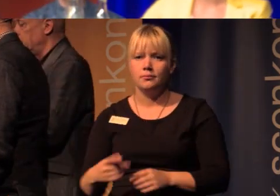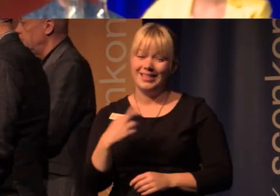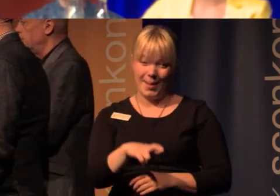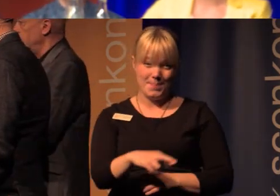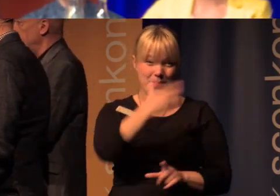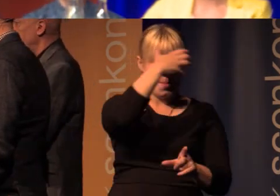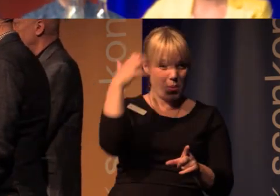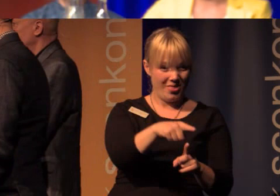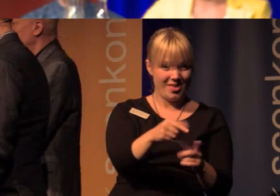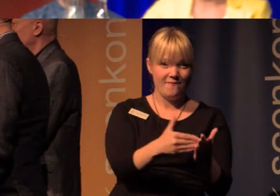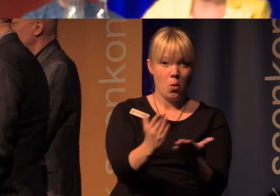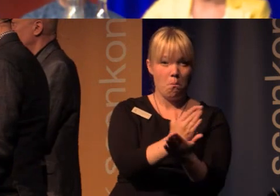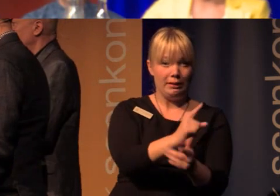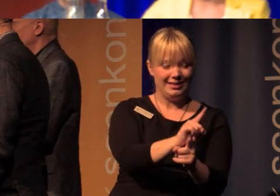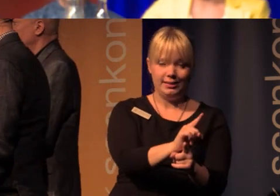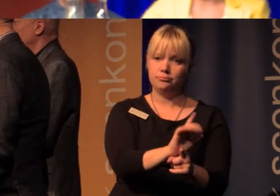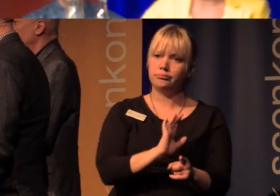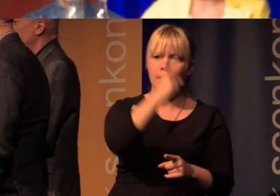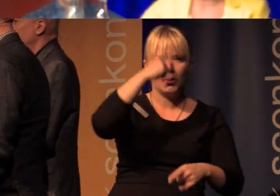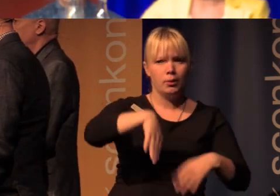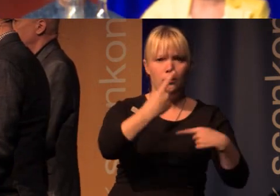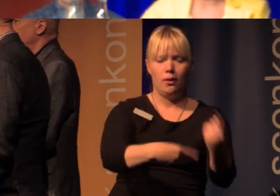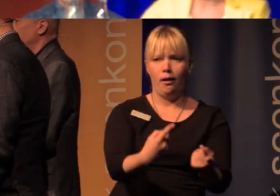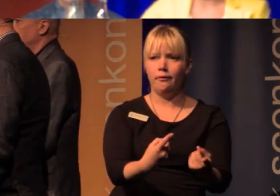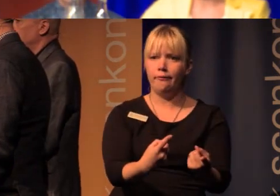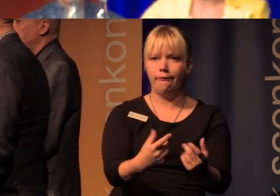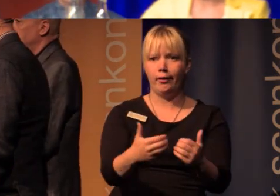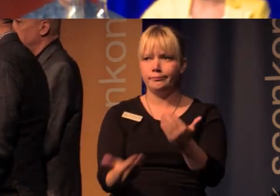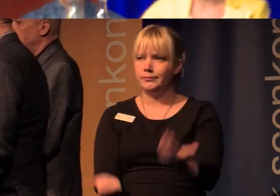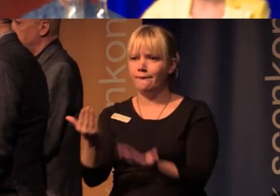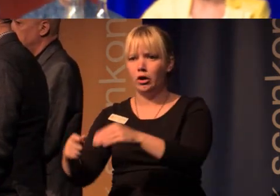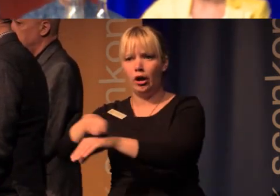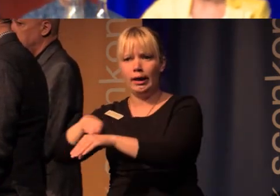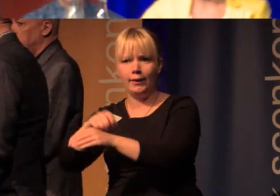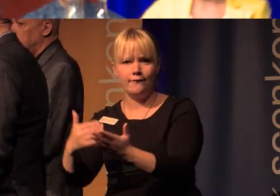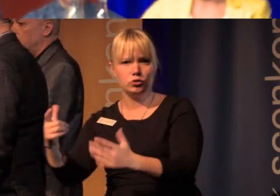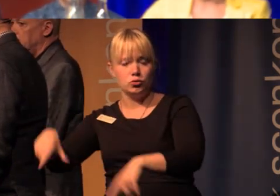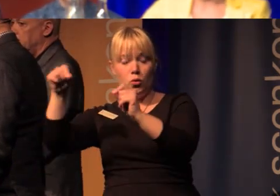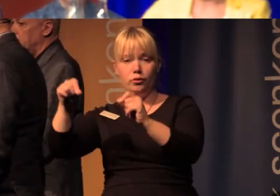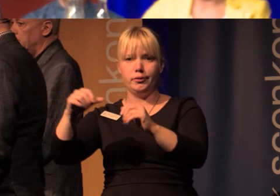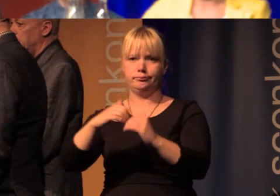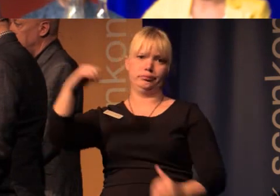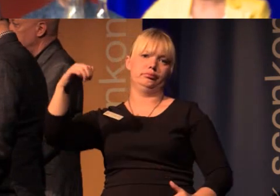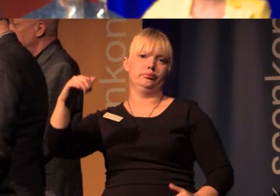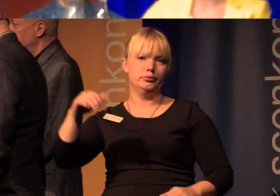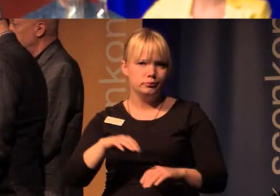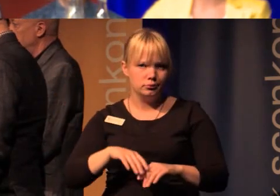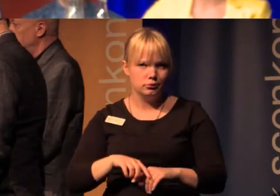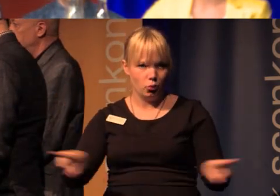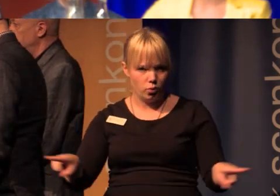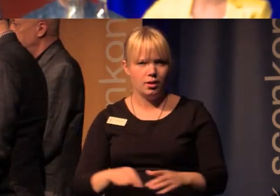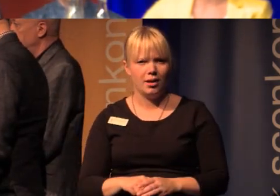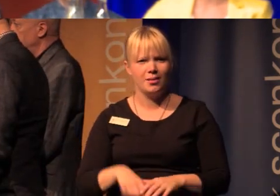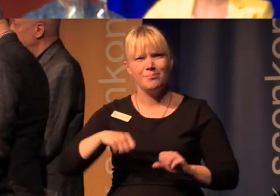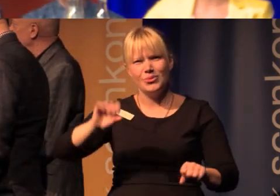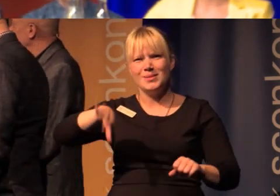en bonde på medeltiden eller en greve i ett slott. Jag tror att man måste ha en bredare förståelse för vad kulturarv är än